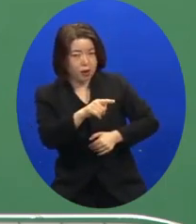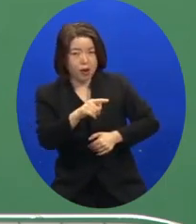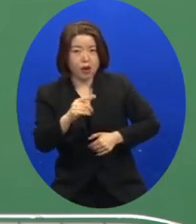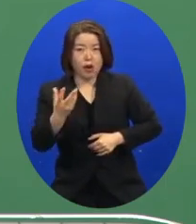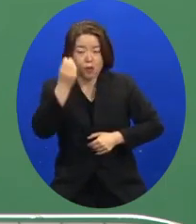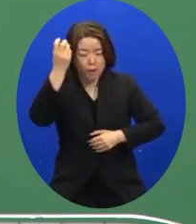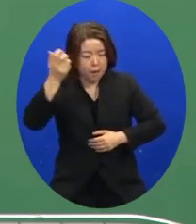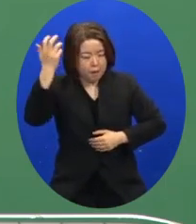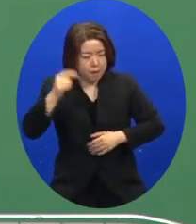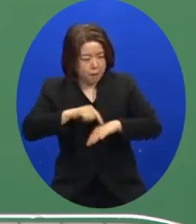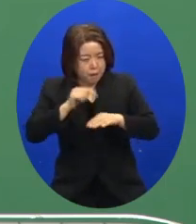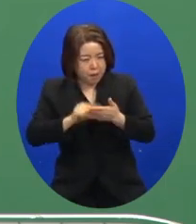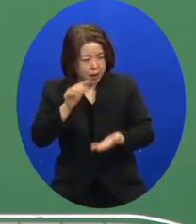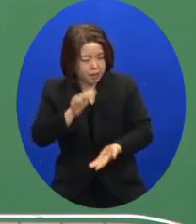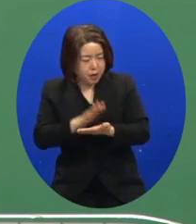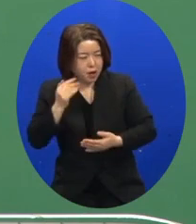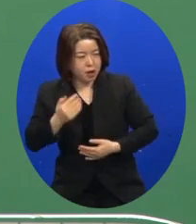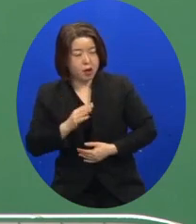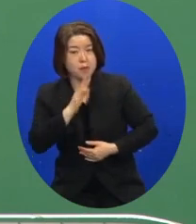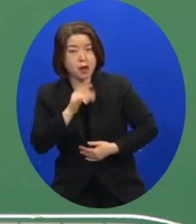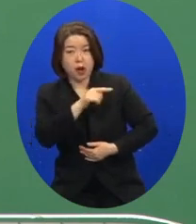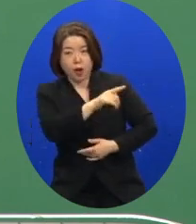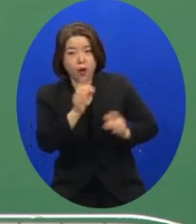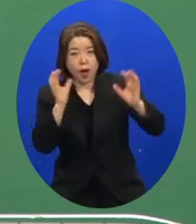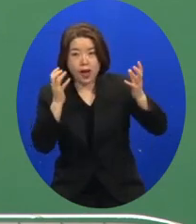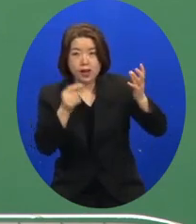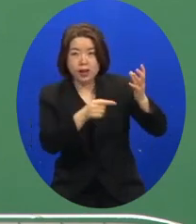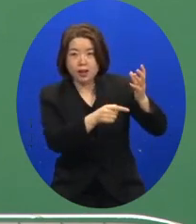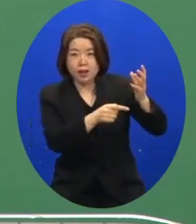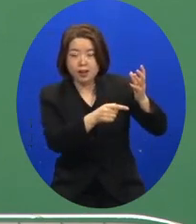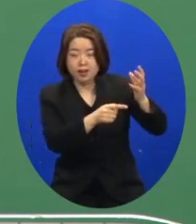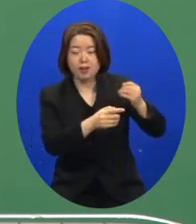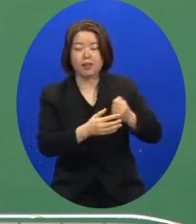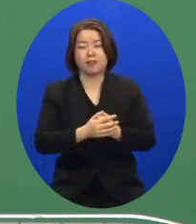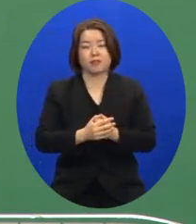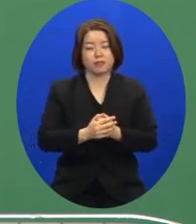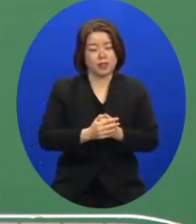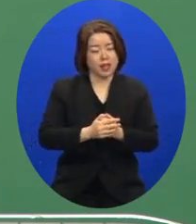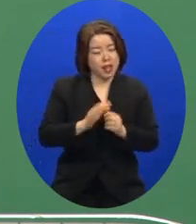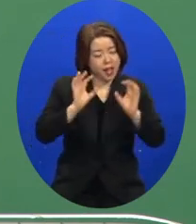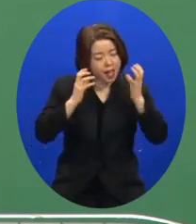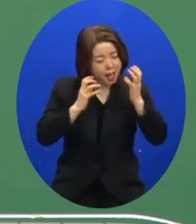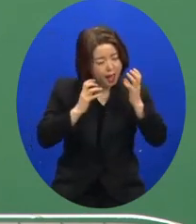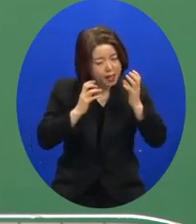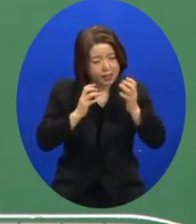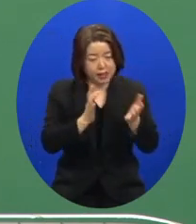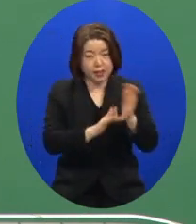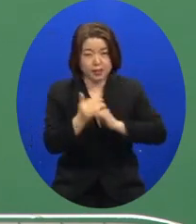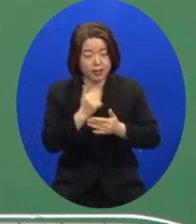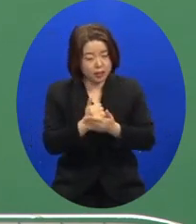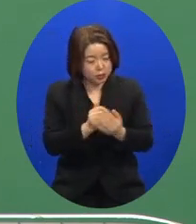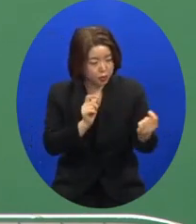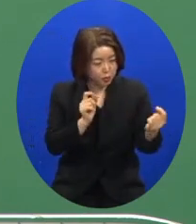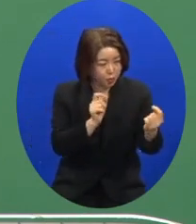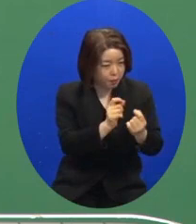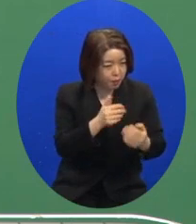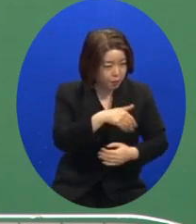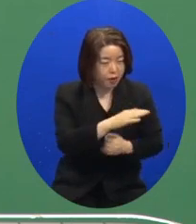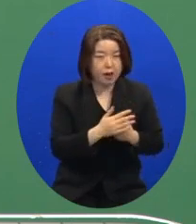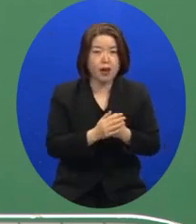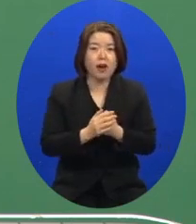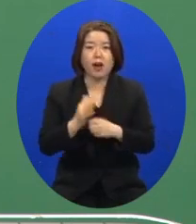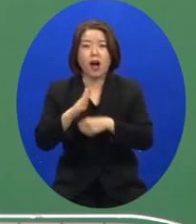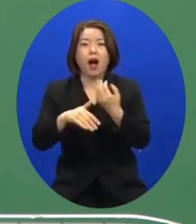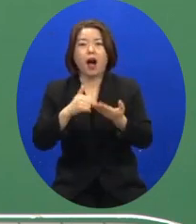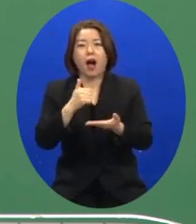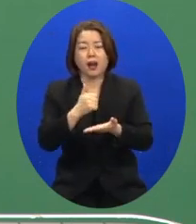시작했어요. 바로 저 아기다. 그래서 그 어린 아기 예수에게 가서 하나님께서 그 아이를